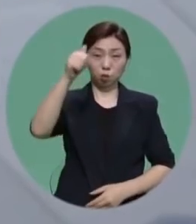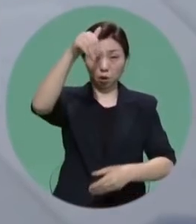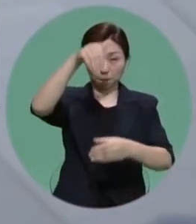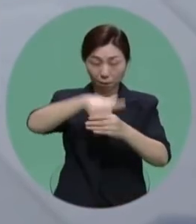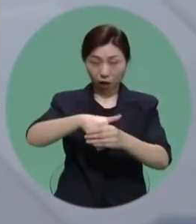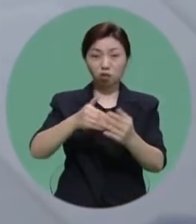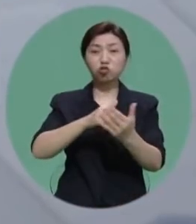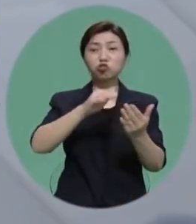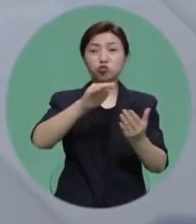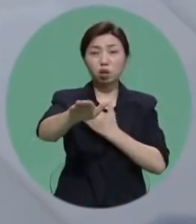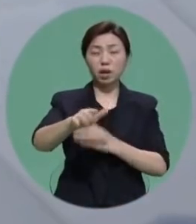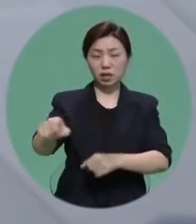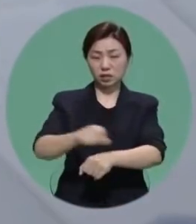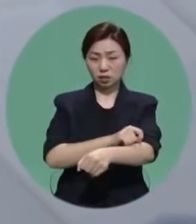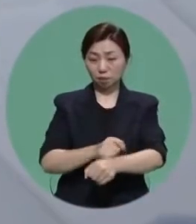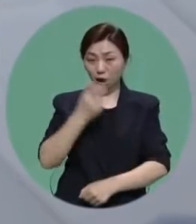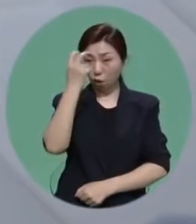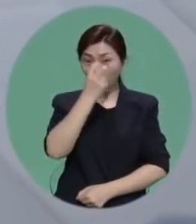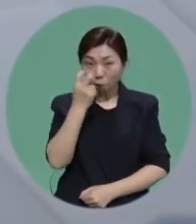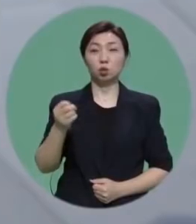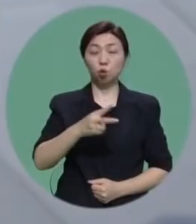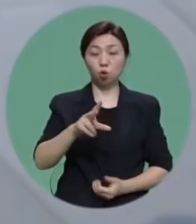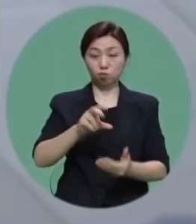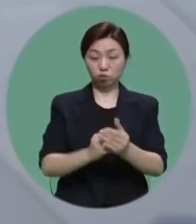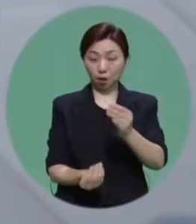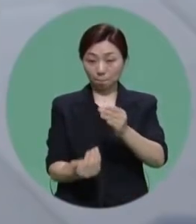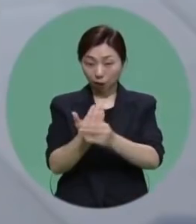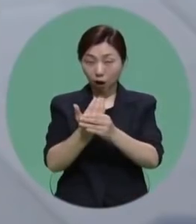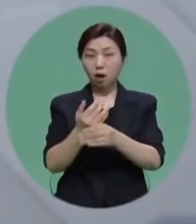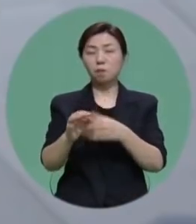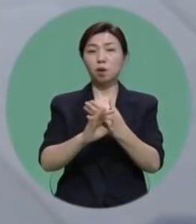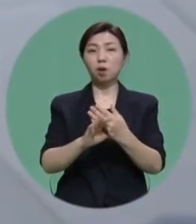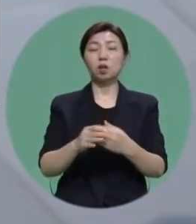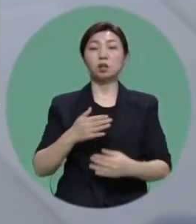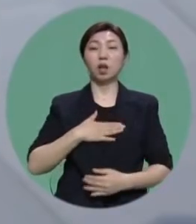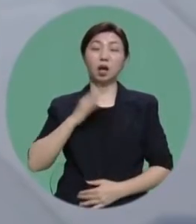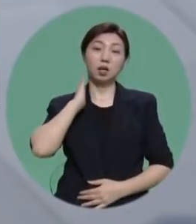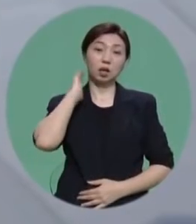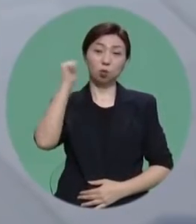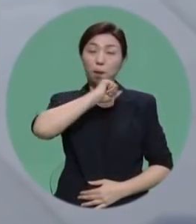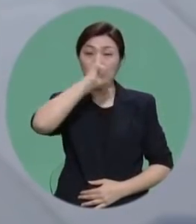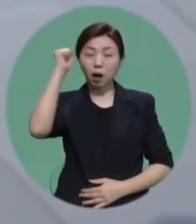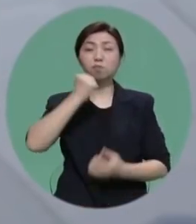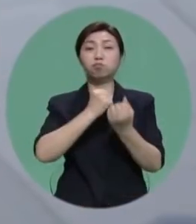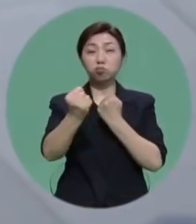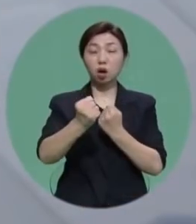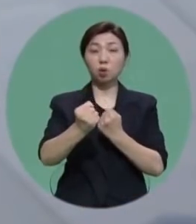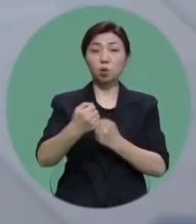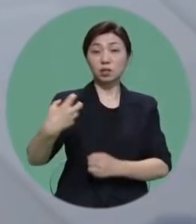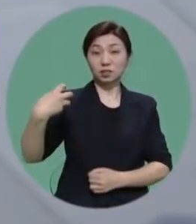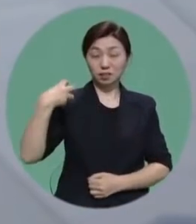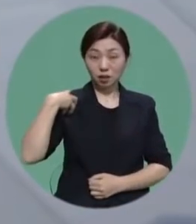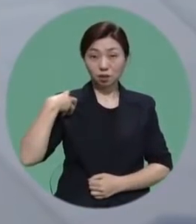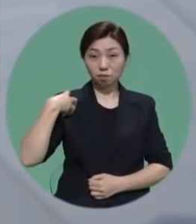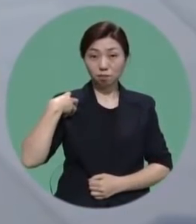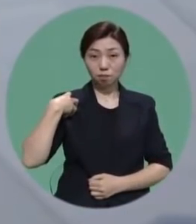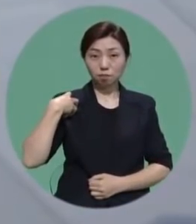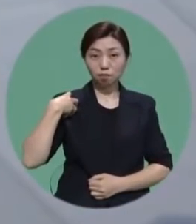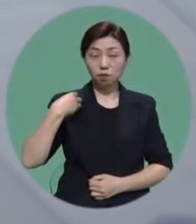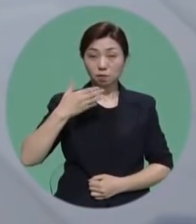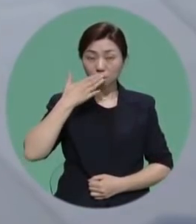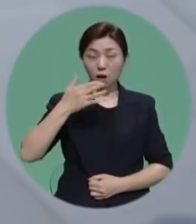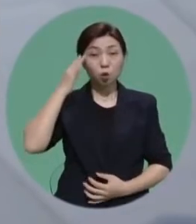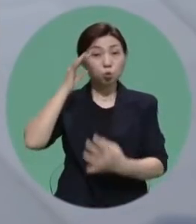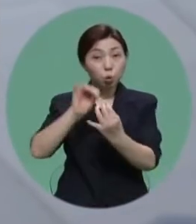특검해가지고 반드시 특검하자는 거 동의해 주시고 대통령이 당선돼도 책임지자 동의하십니까? 이거 보세요. 동의하십니까?